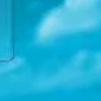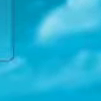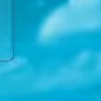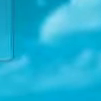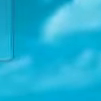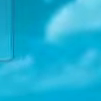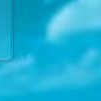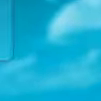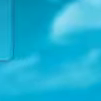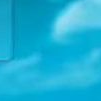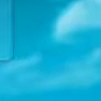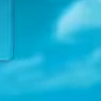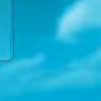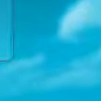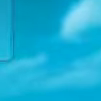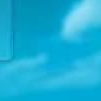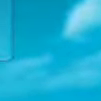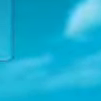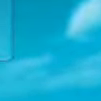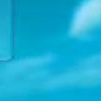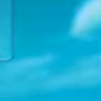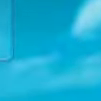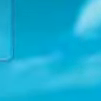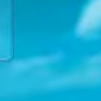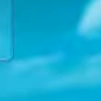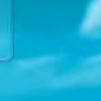23, ночью плюс 9 градусов.